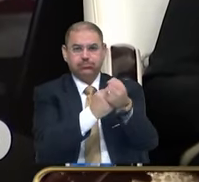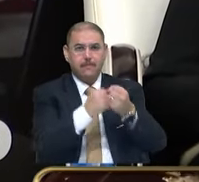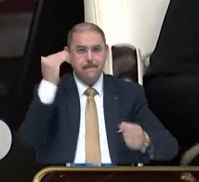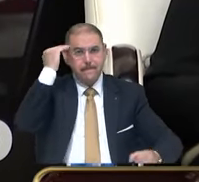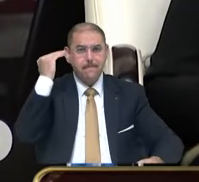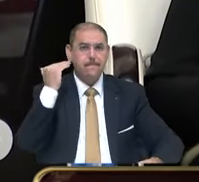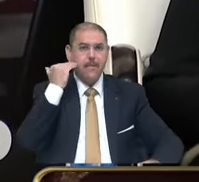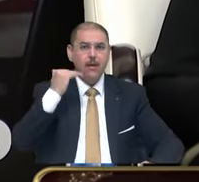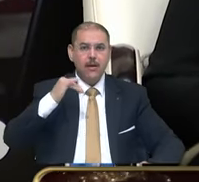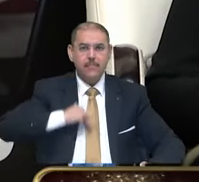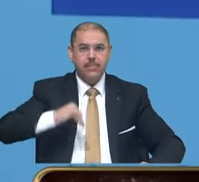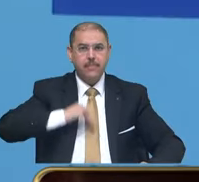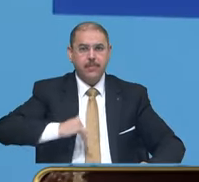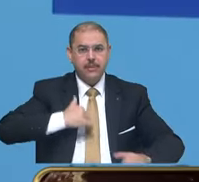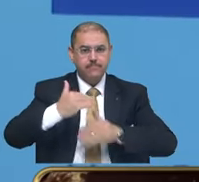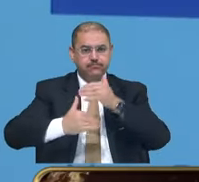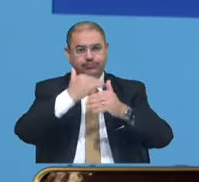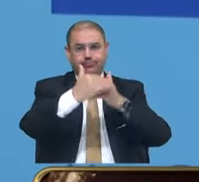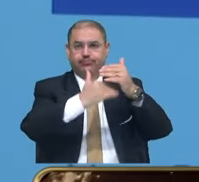النمو الاقتصادي.